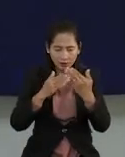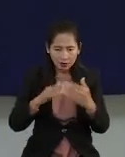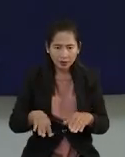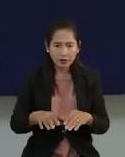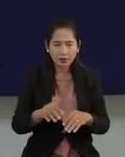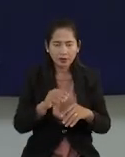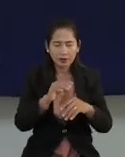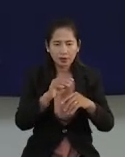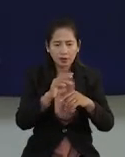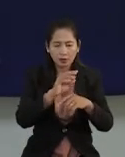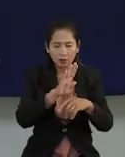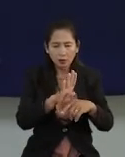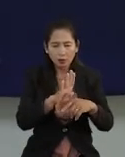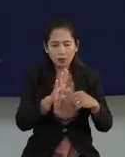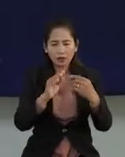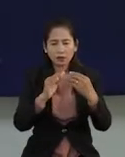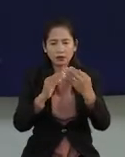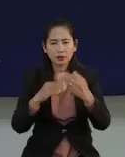nắng nắng buồn